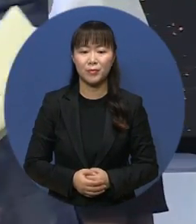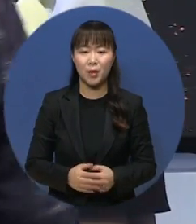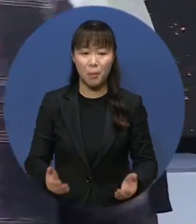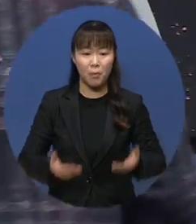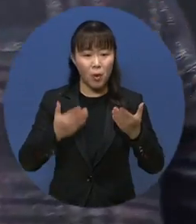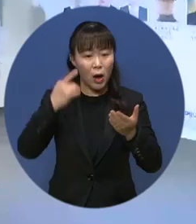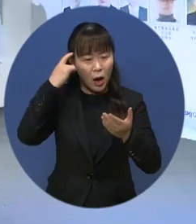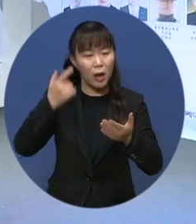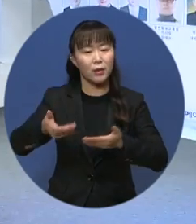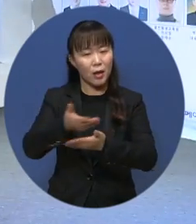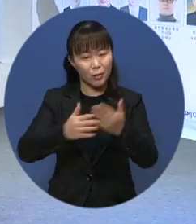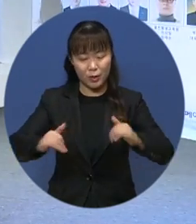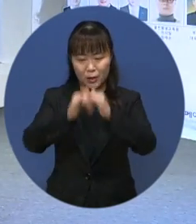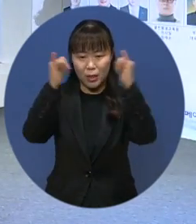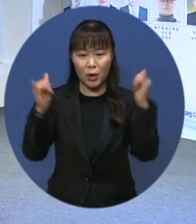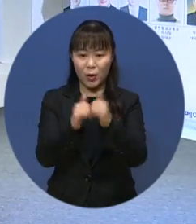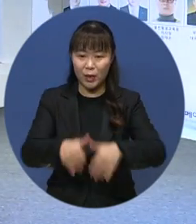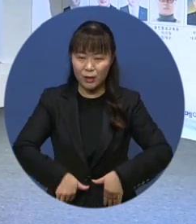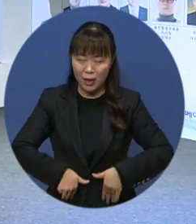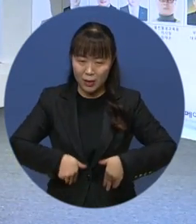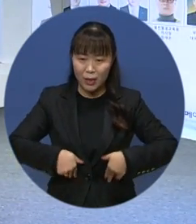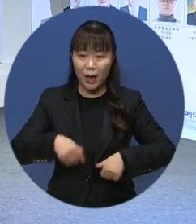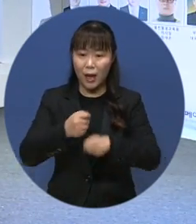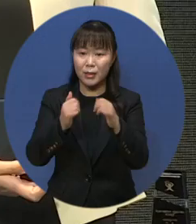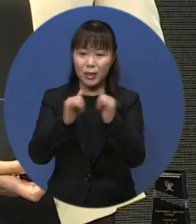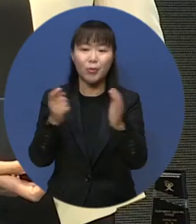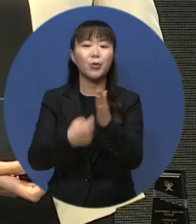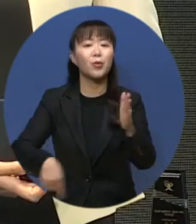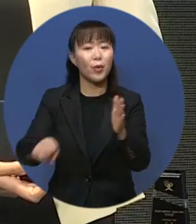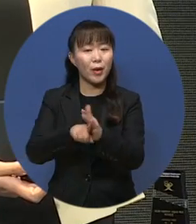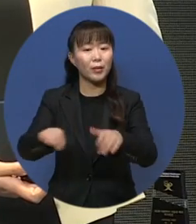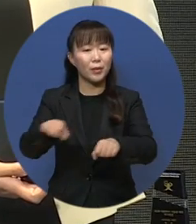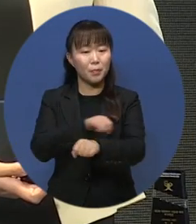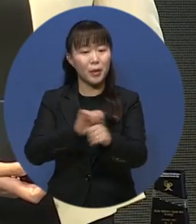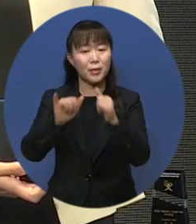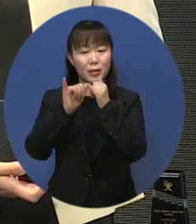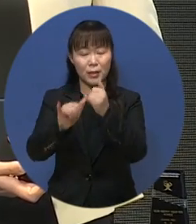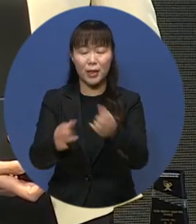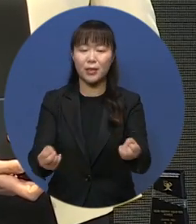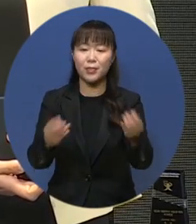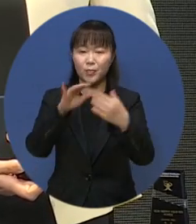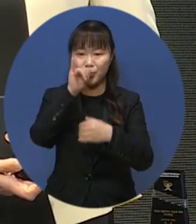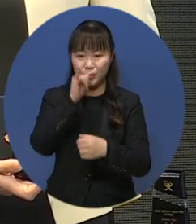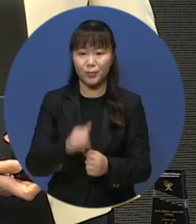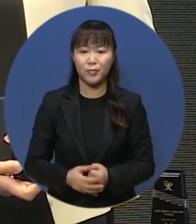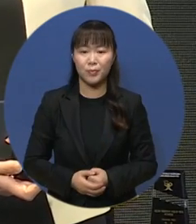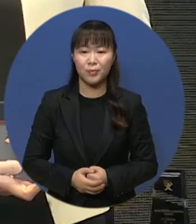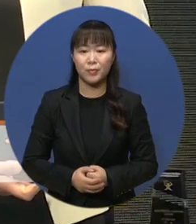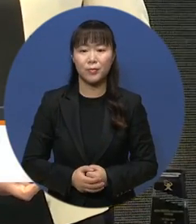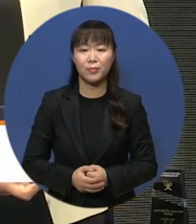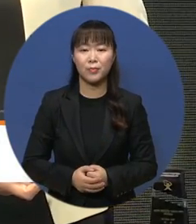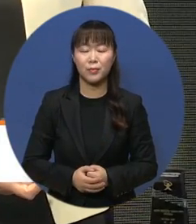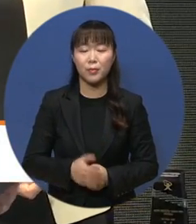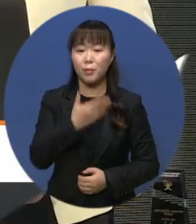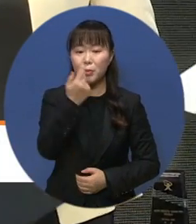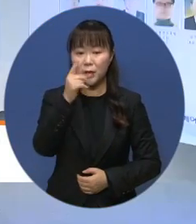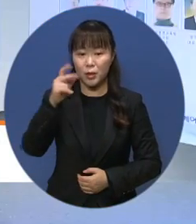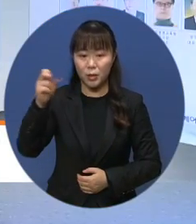봉사정신과 나눔으로 사회를 따뜻하게 만드는 이들을 위한 특별한 시상식이 열렸습니다.